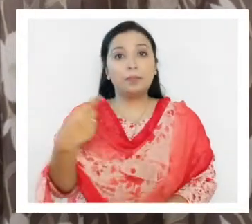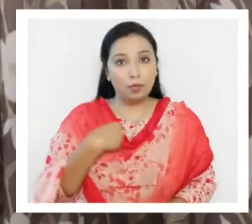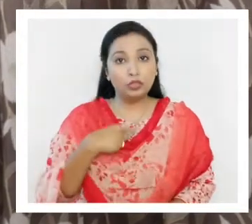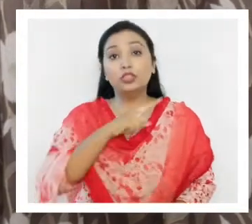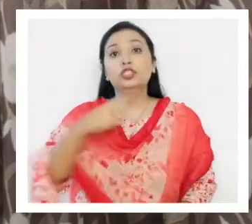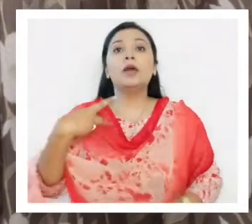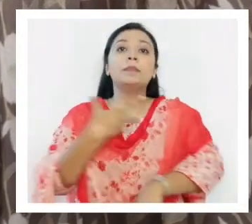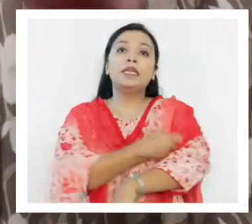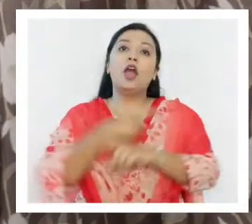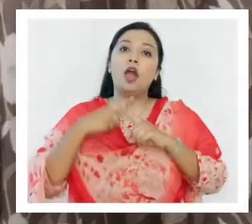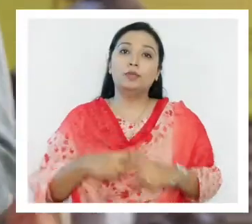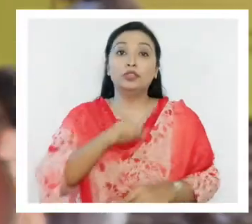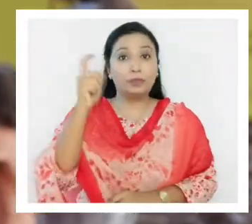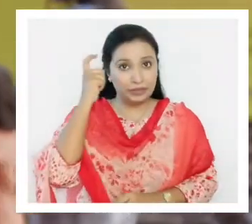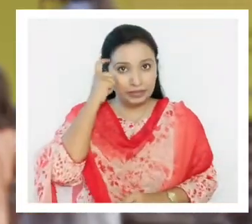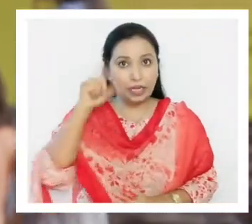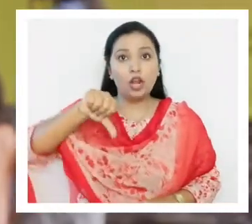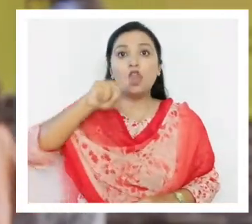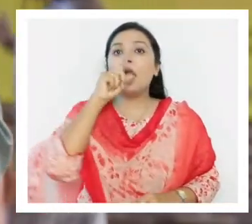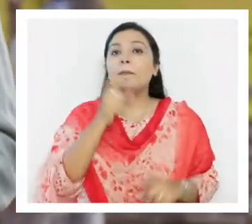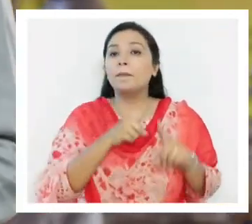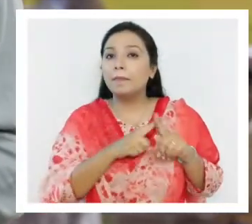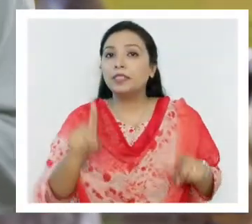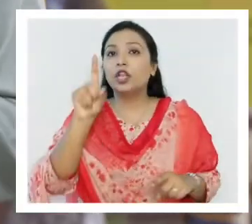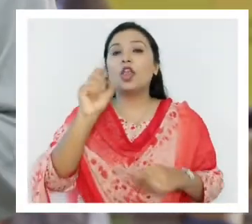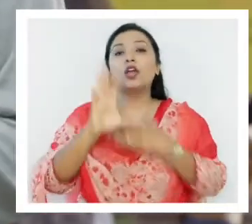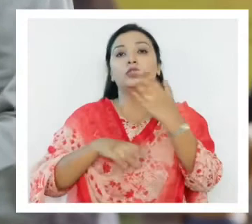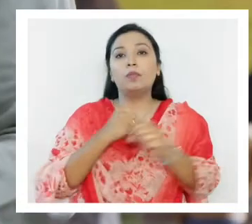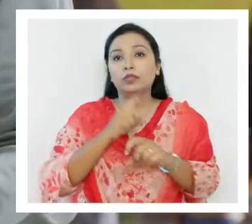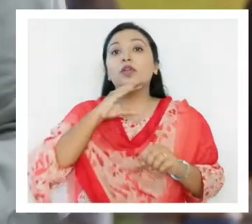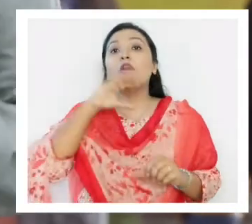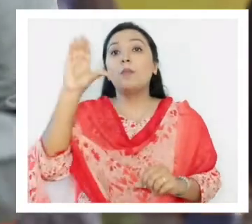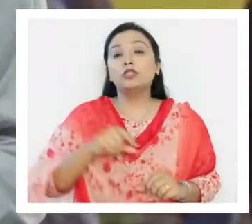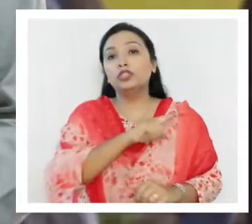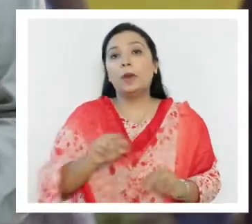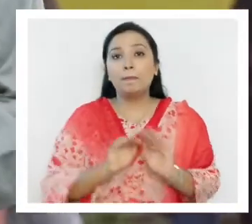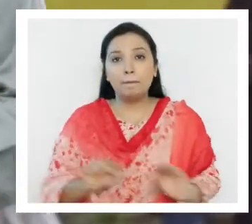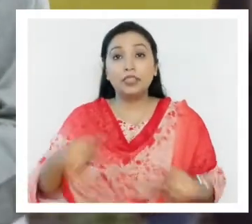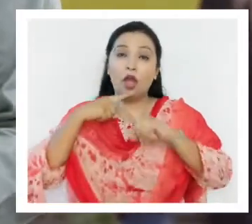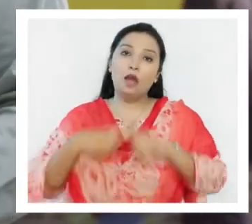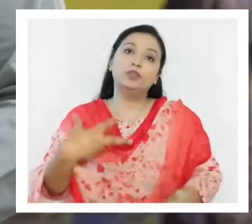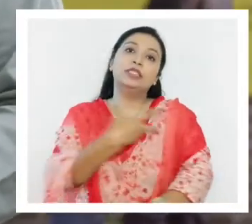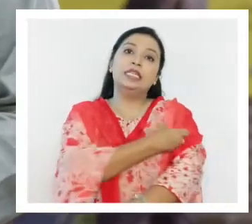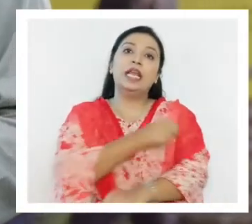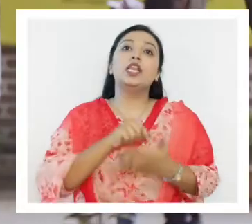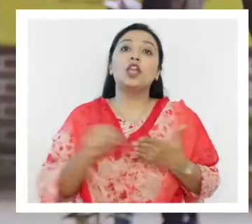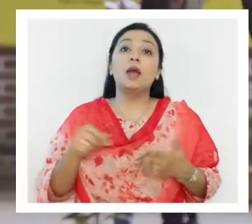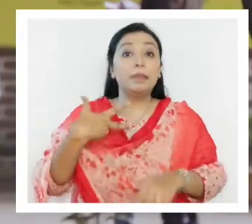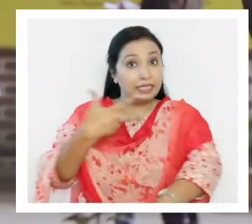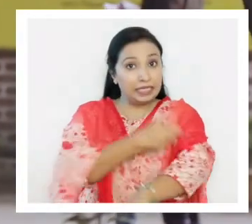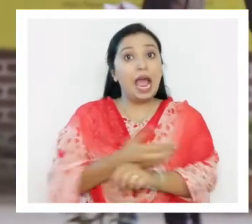বলেছে এবার সবাইকে এই টিকা দিতে হবে। মনে রাখবেন 9 মাস থেকে শুরু করে 10 বছরের কম বয়সী সকল শিশুকেই হামরুবেলার টিকা দিতে